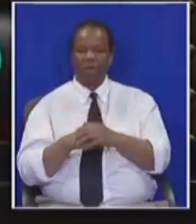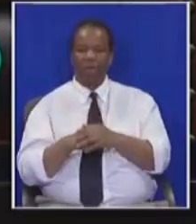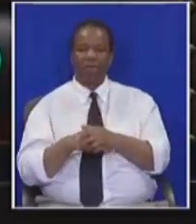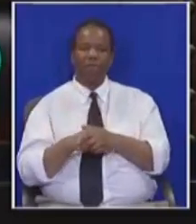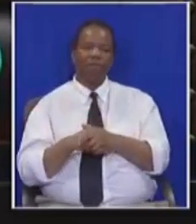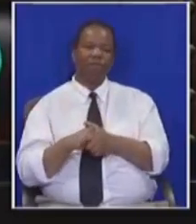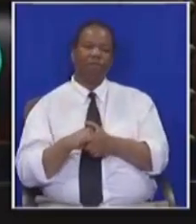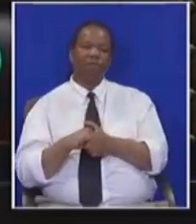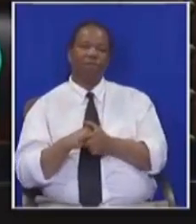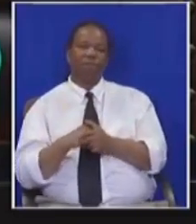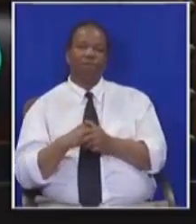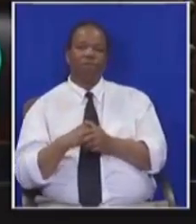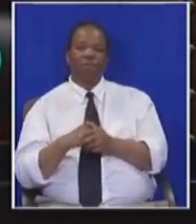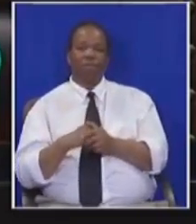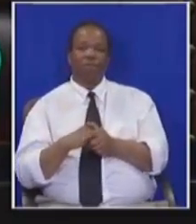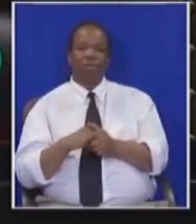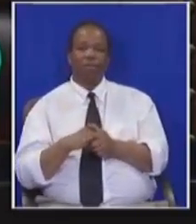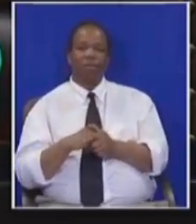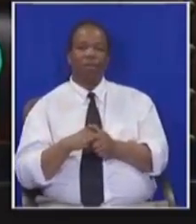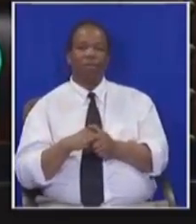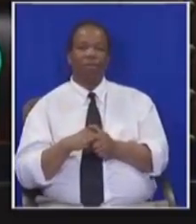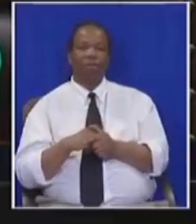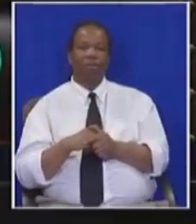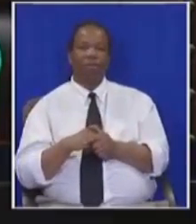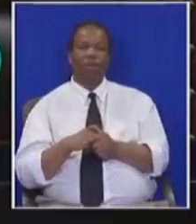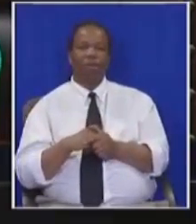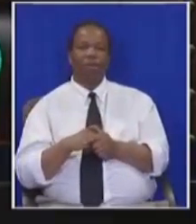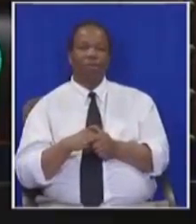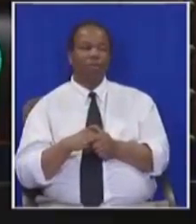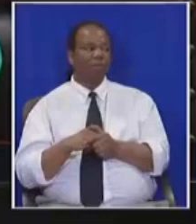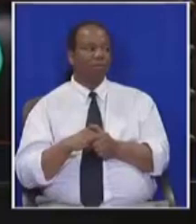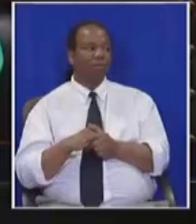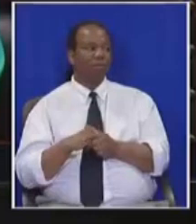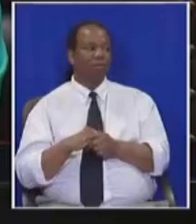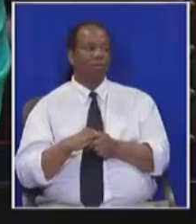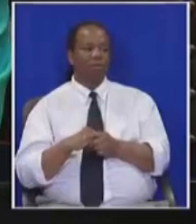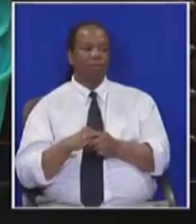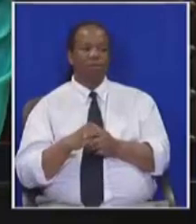kanjalo uma sikhuluma la kulendlu, sikhuluma ngabantu abasebenza lapha.